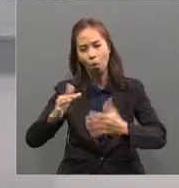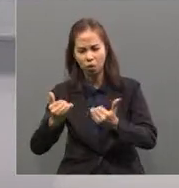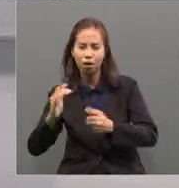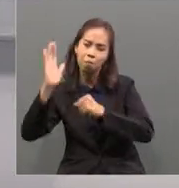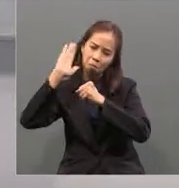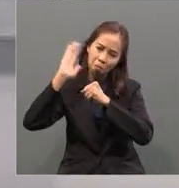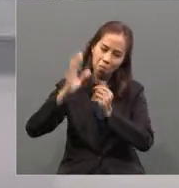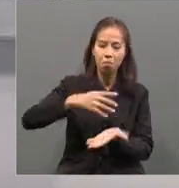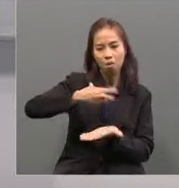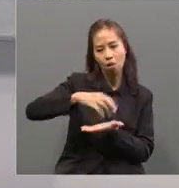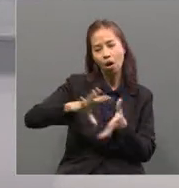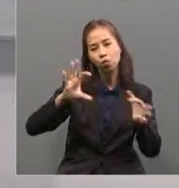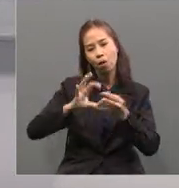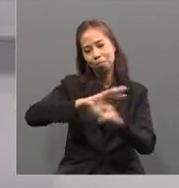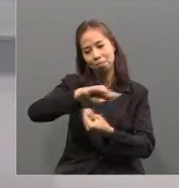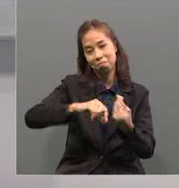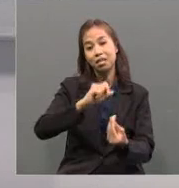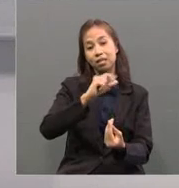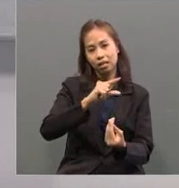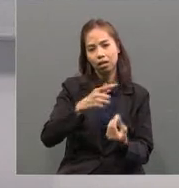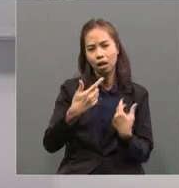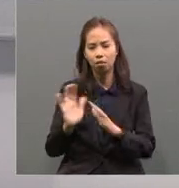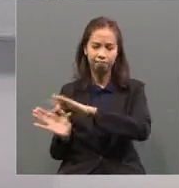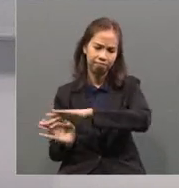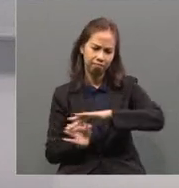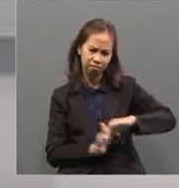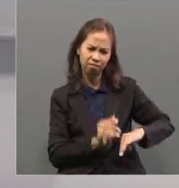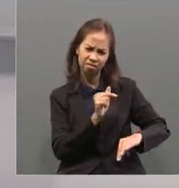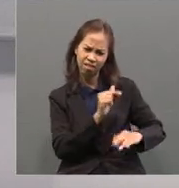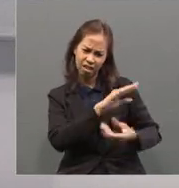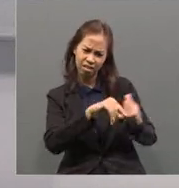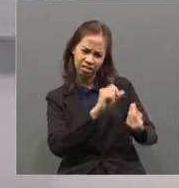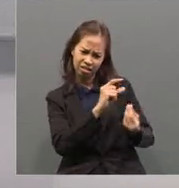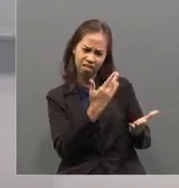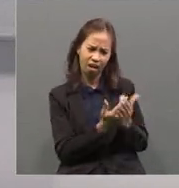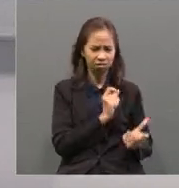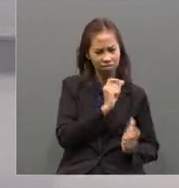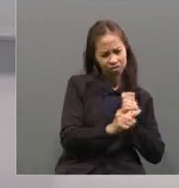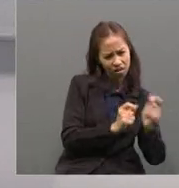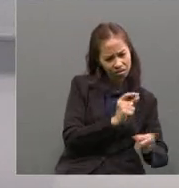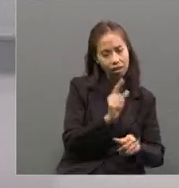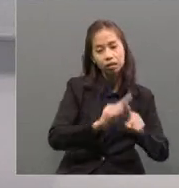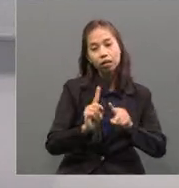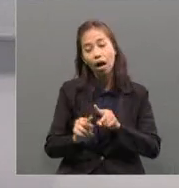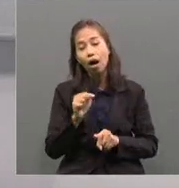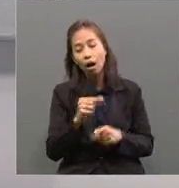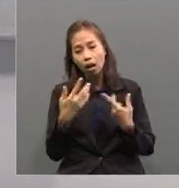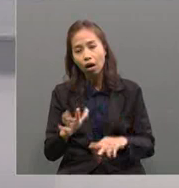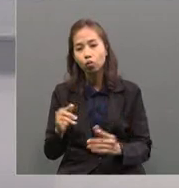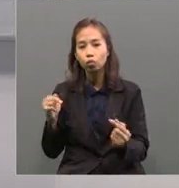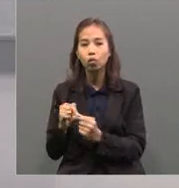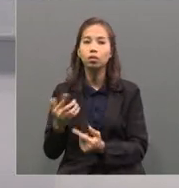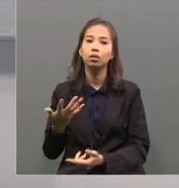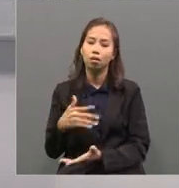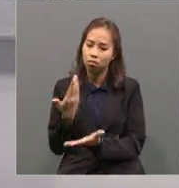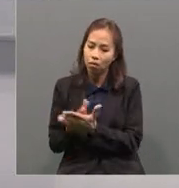มันพูดถึงเรื่องของงบประมาณเป็นสำคัญหลายคนบอกว่าเอ๊ะมันเป็นนโยบายเกี่ยวกับเรื่องของการใช้เงินใช้ทองอย่างนโยบายประชานิยมถามว่าถ้าเกิด